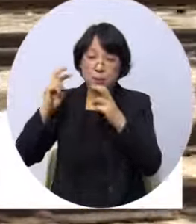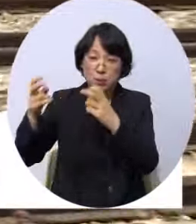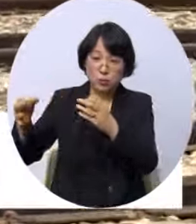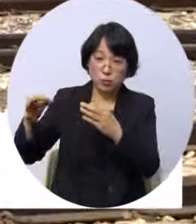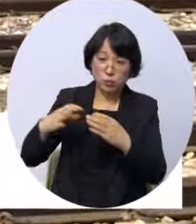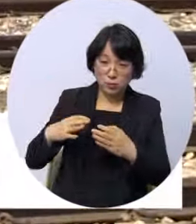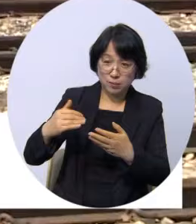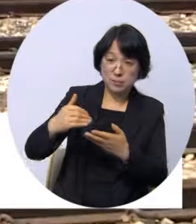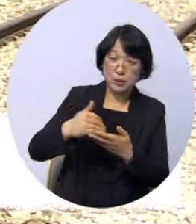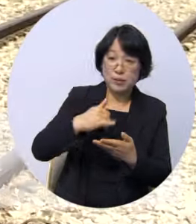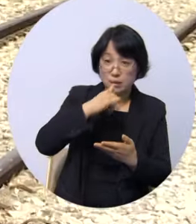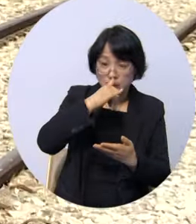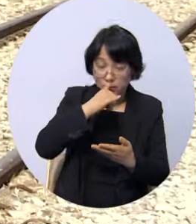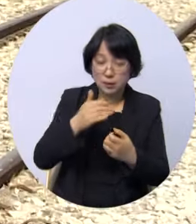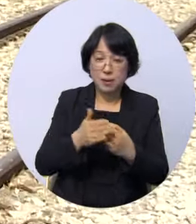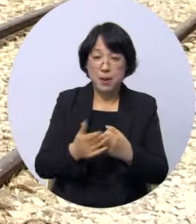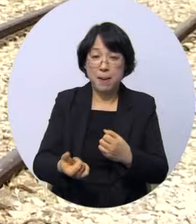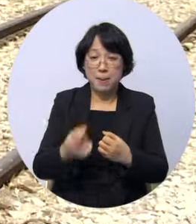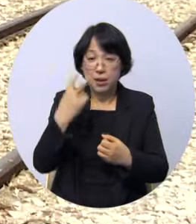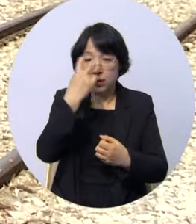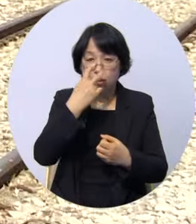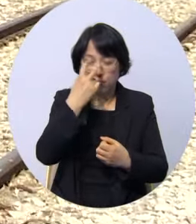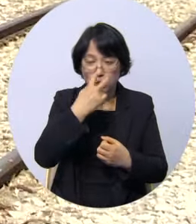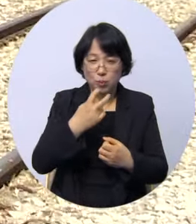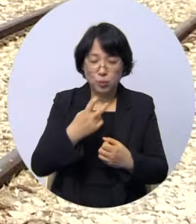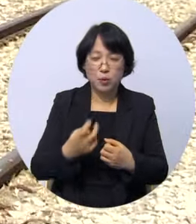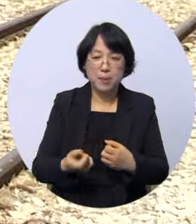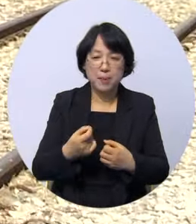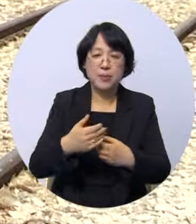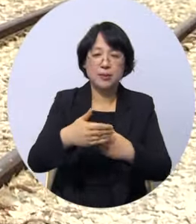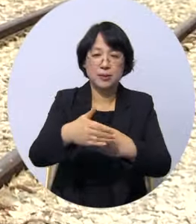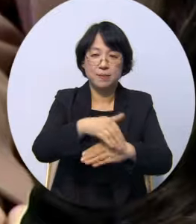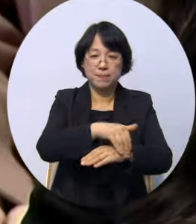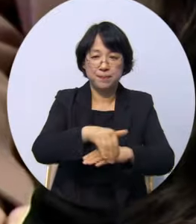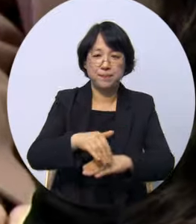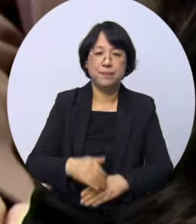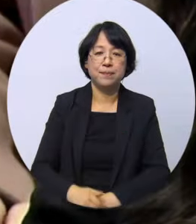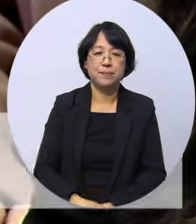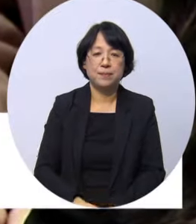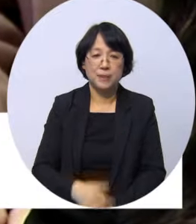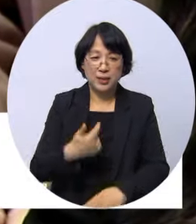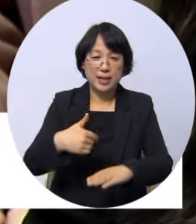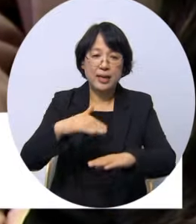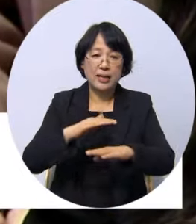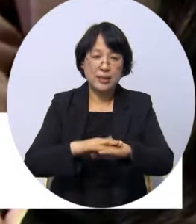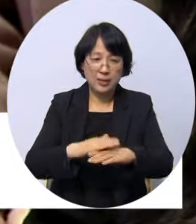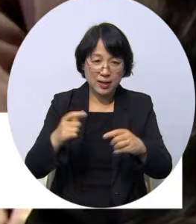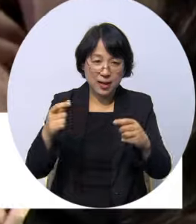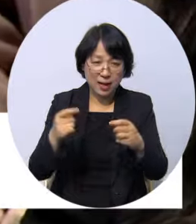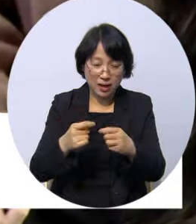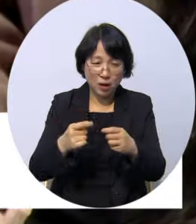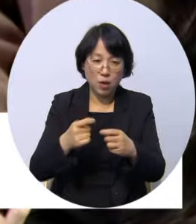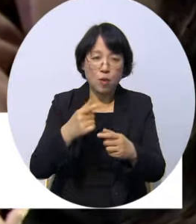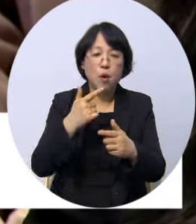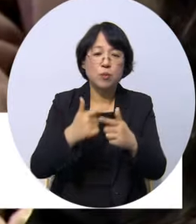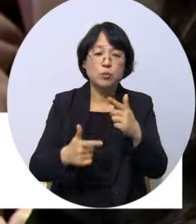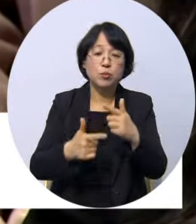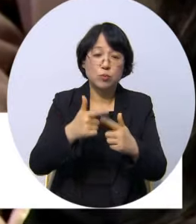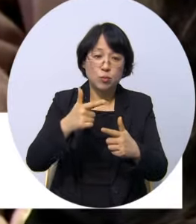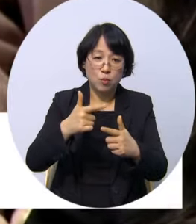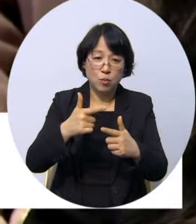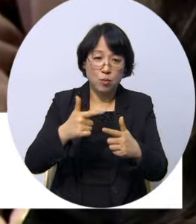때문에 정부가 빨리 검토해 사업에 속도를 내겠다고 밝혔습니다 대전 인근의 수원 종원